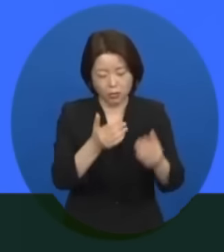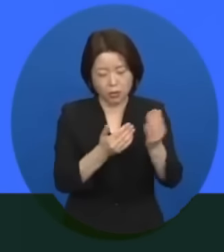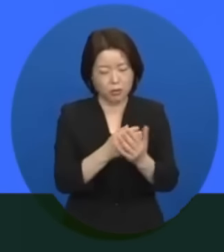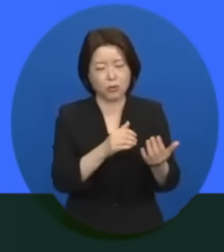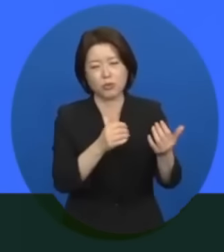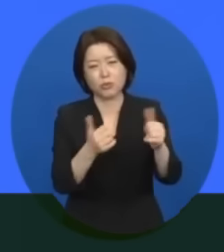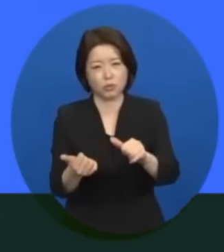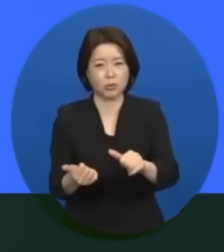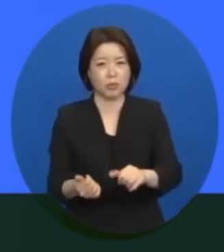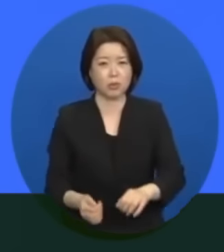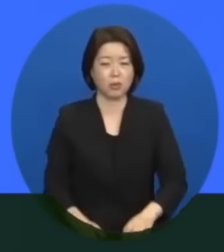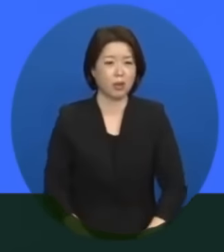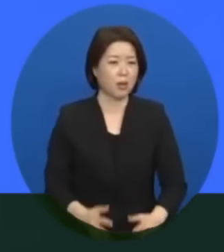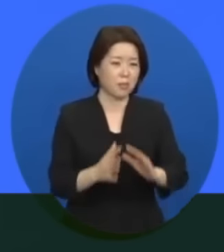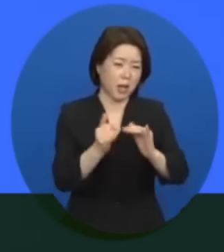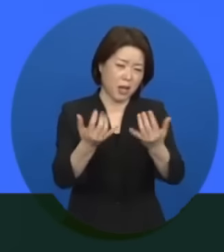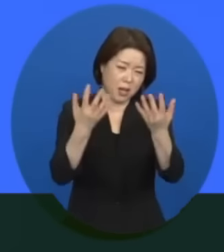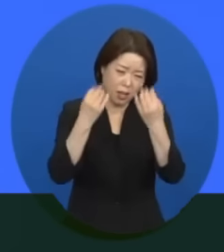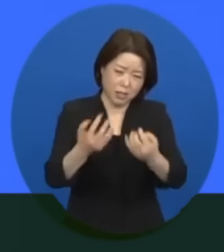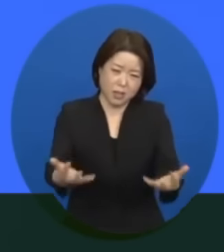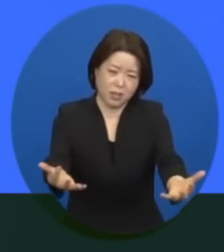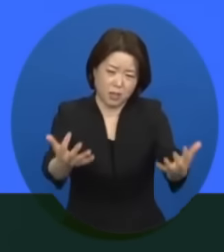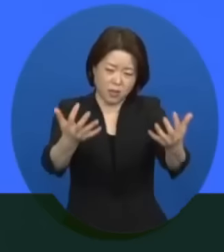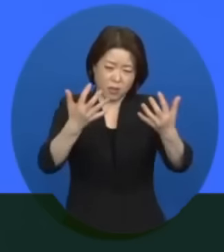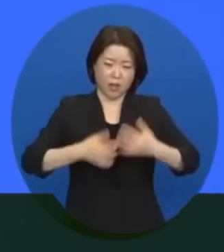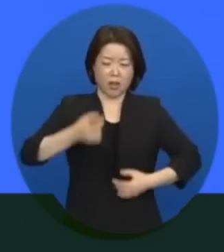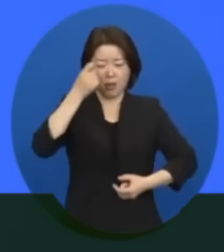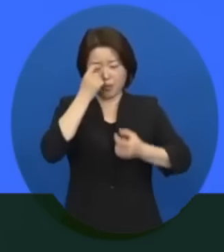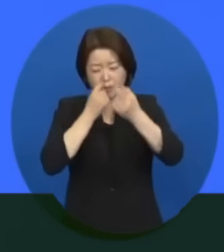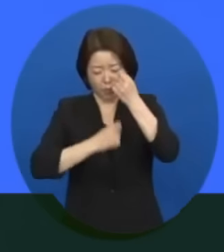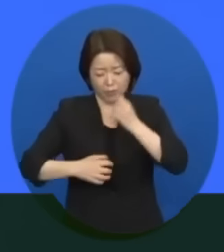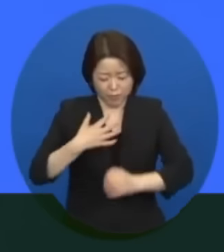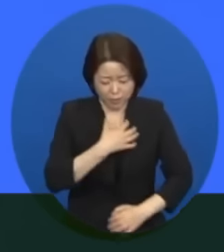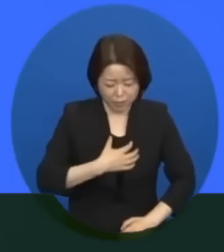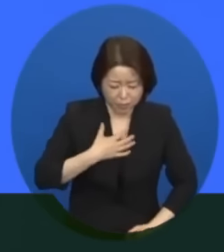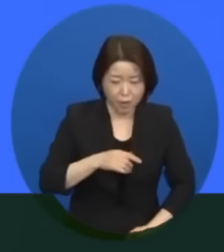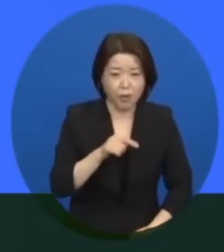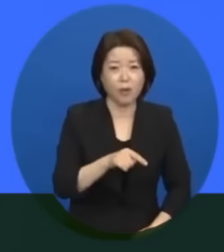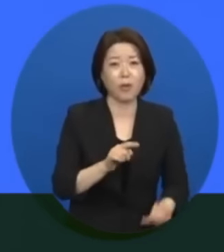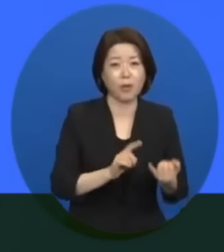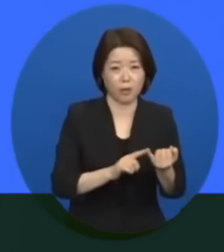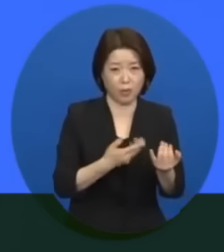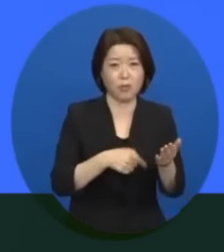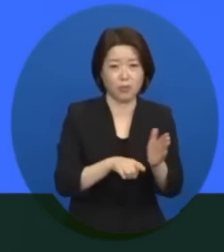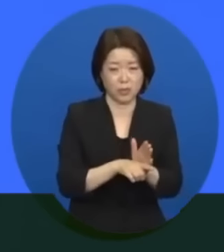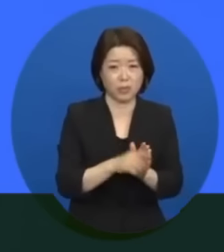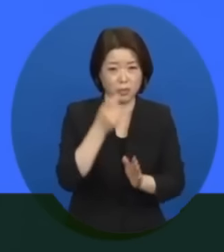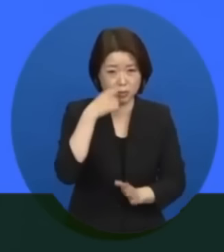사람들이 와서 슬퍼합니다 저이 말씀 볼 때마다 그런 생각을